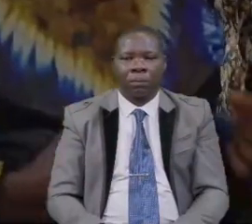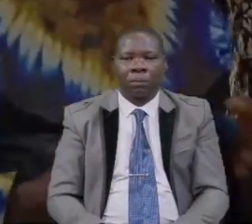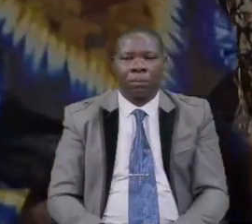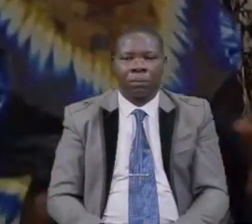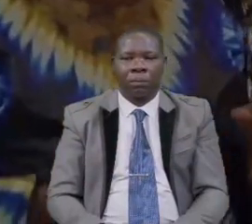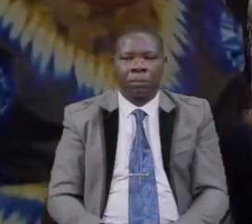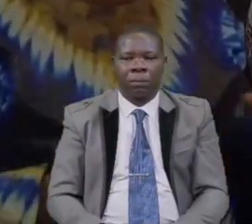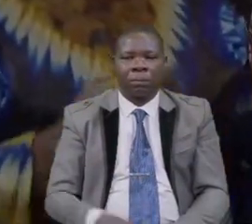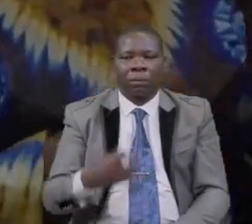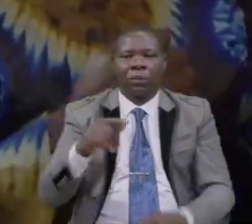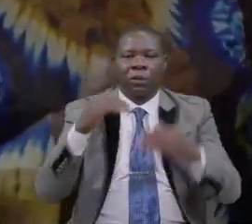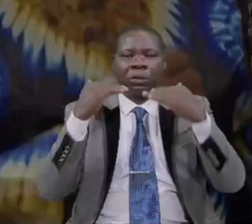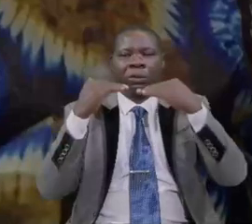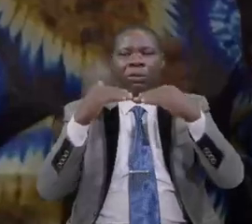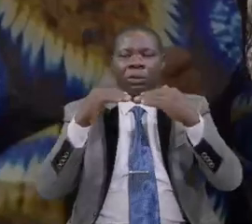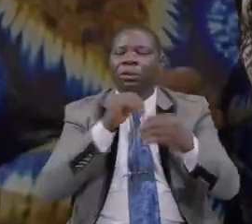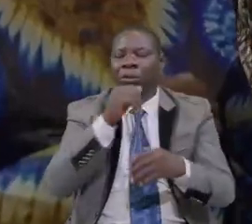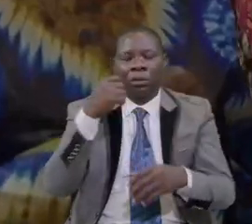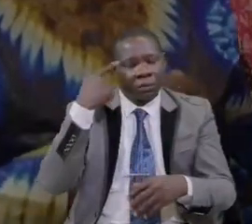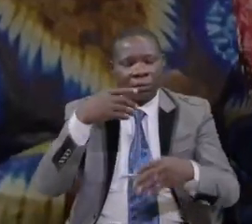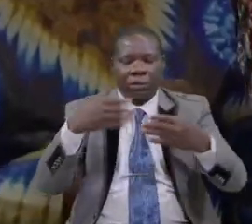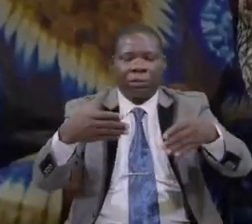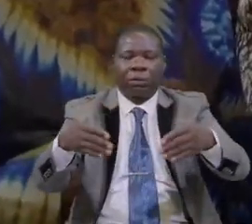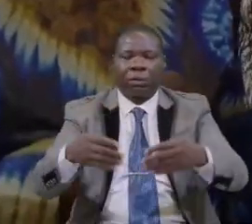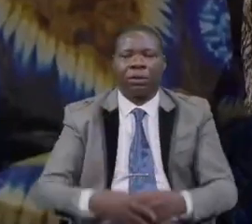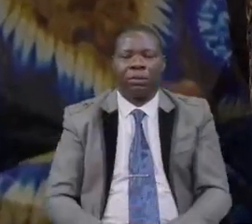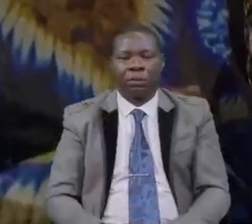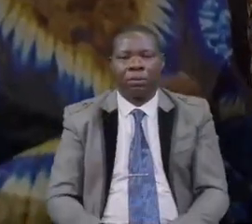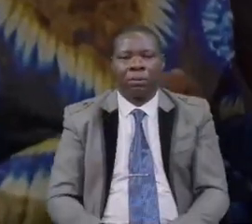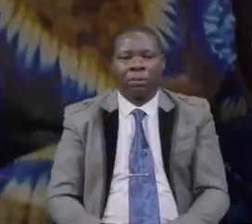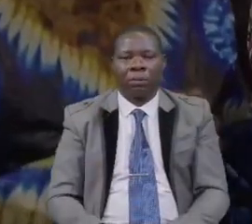Le standard n'est pas à vendre.